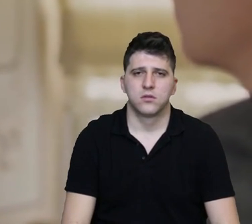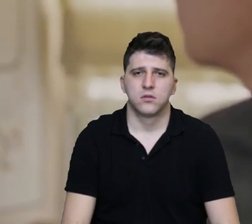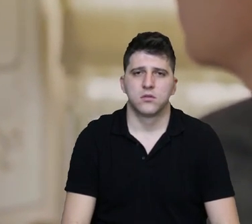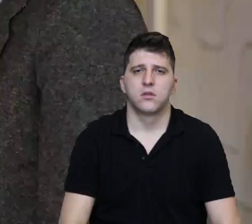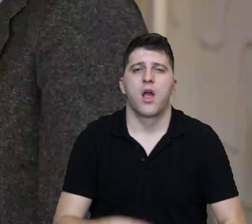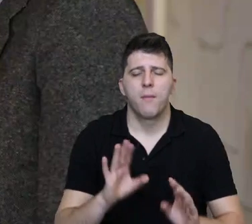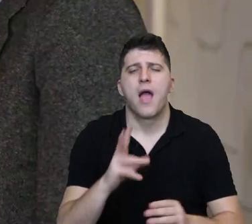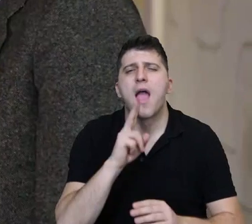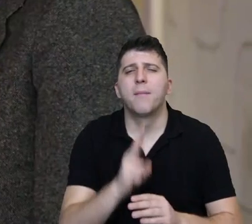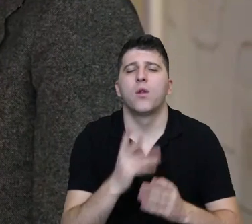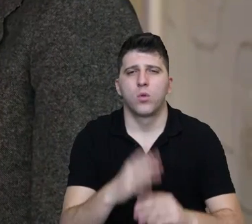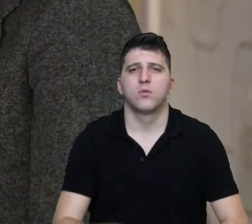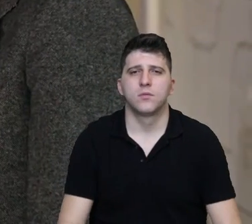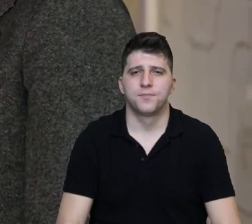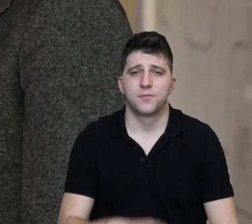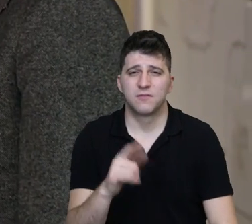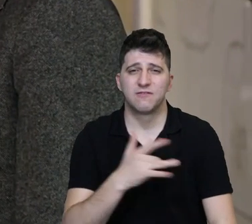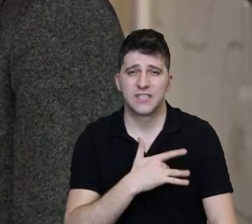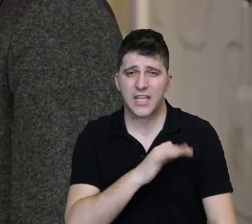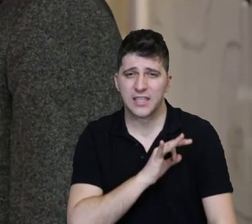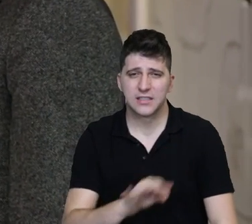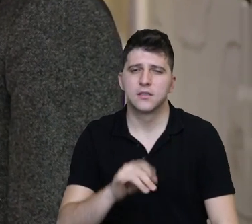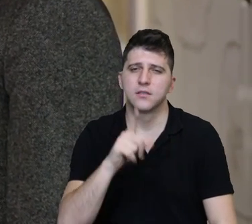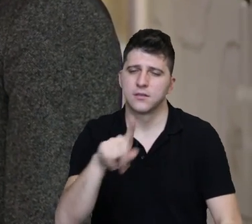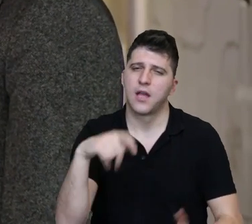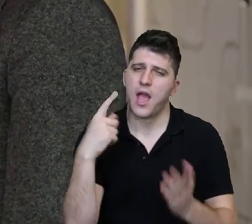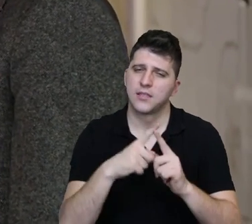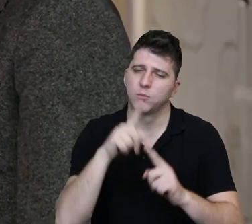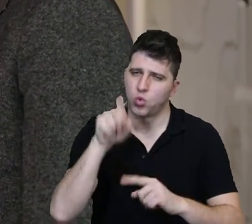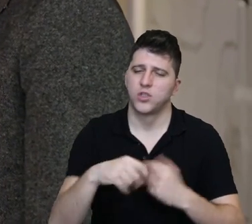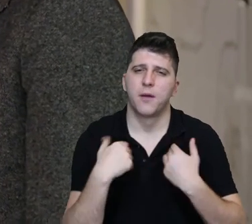Ama emin ol, bu vicdansızlığın bedelini ödeyeceksin.